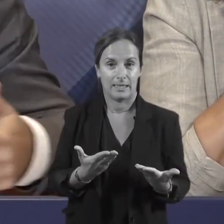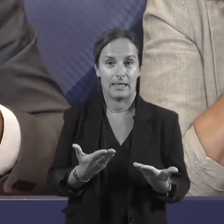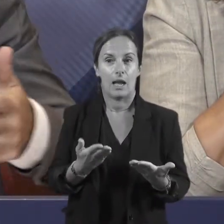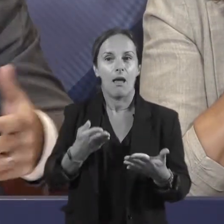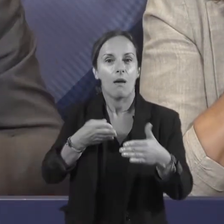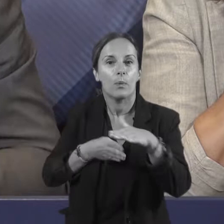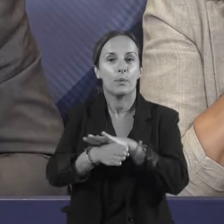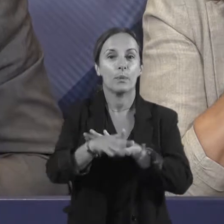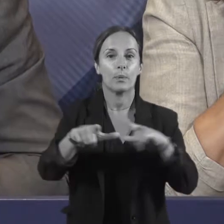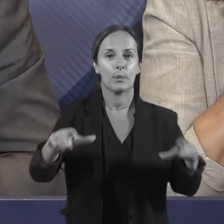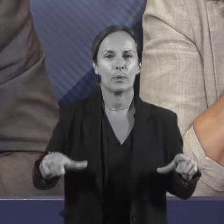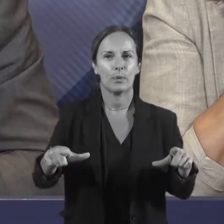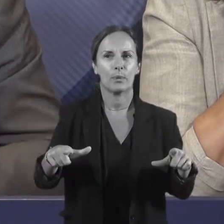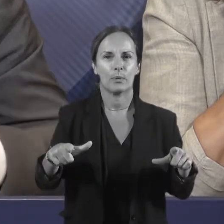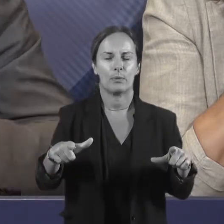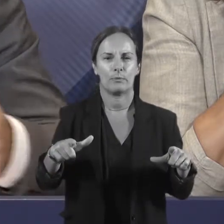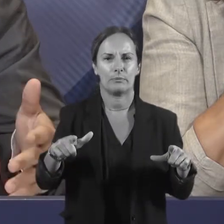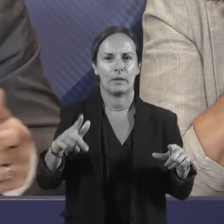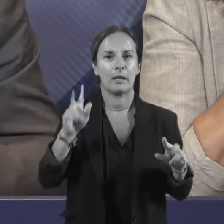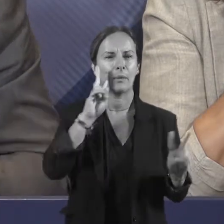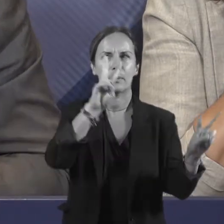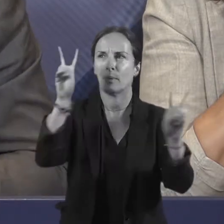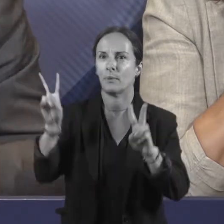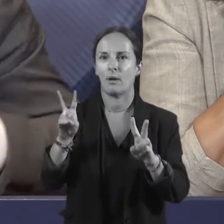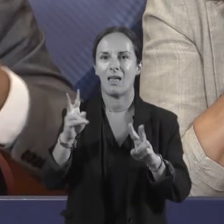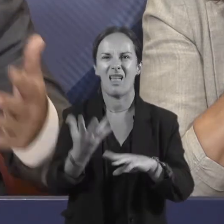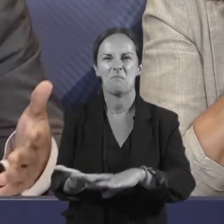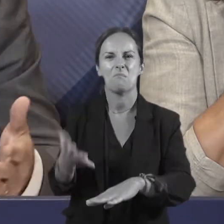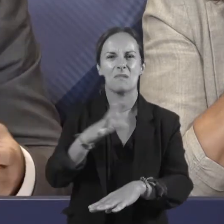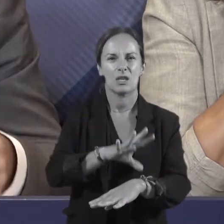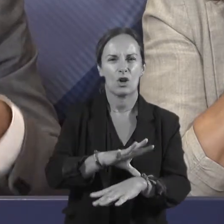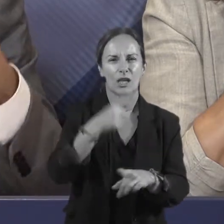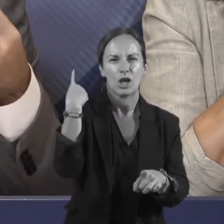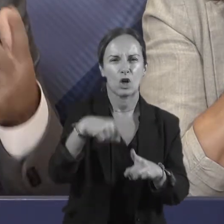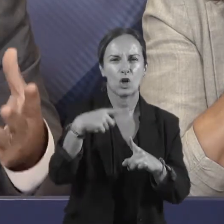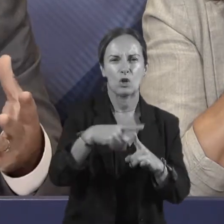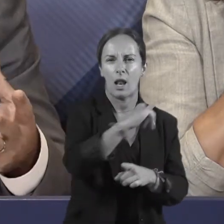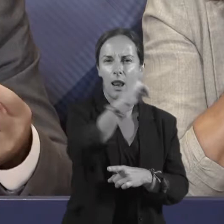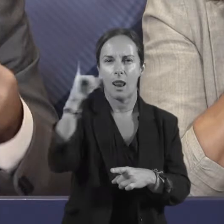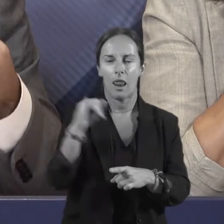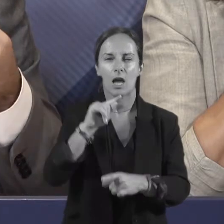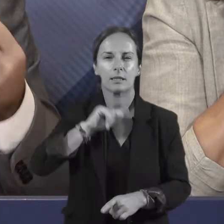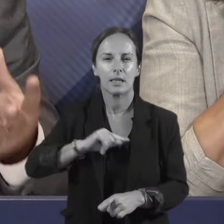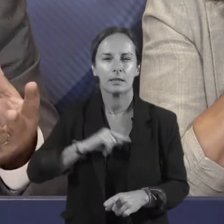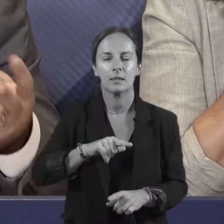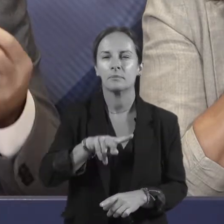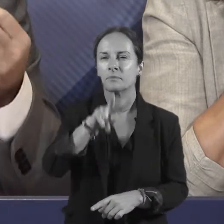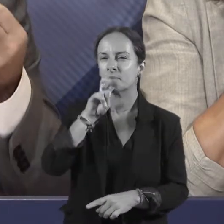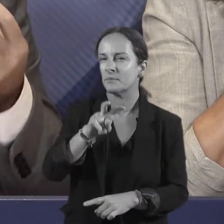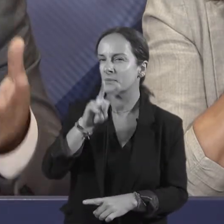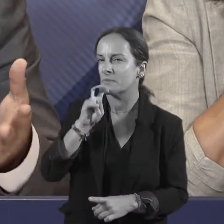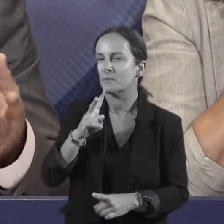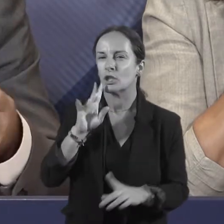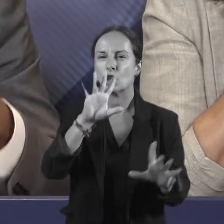que està condicionat per recrear alguns dels aspectes més icònics de l'illa, podran sentir, podran olorar, podran tocar,